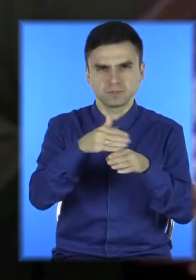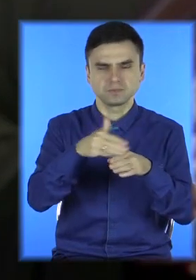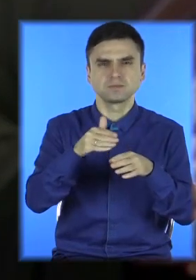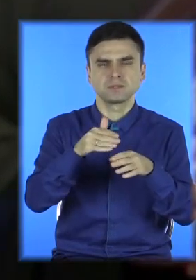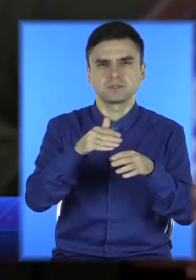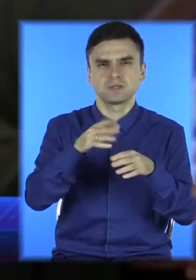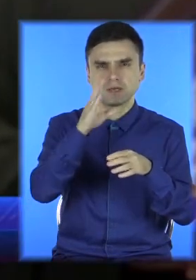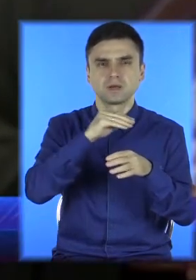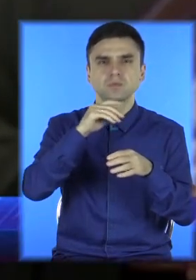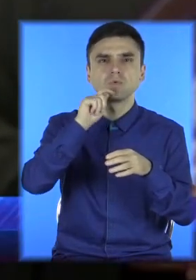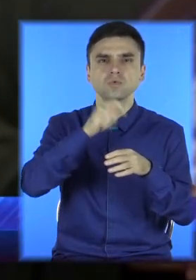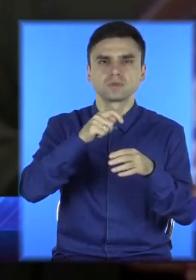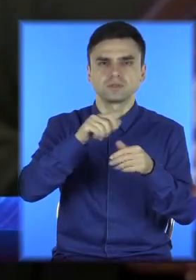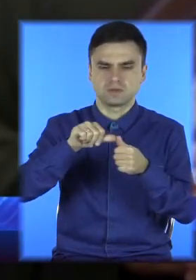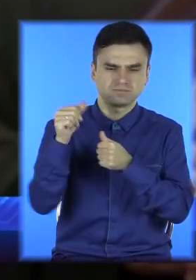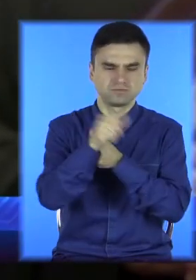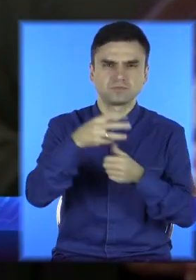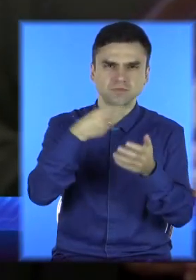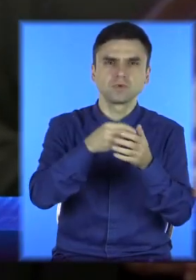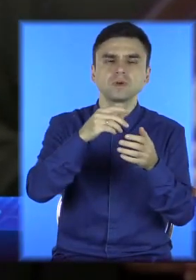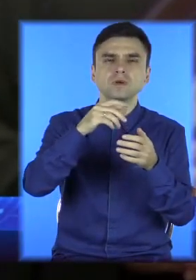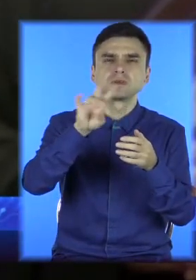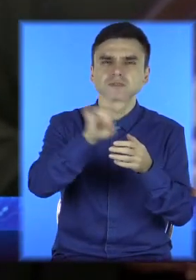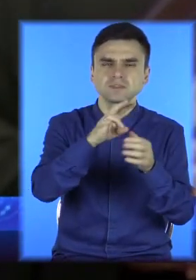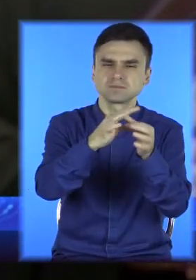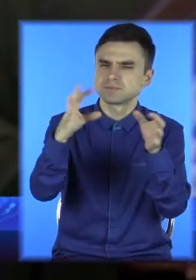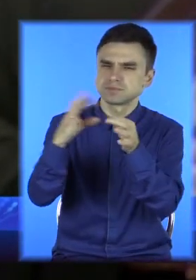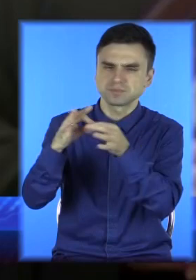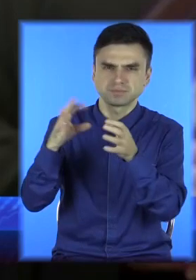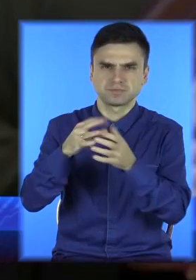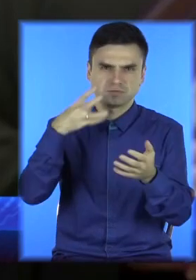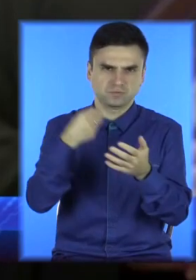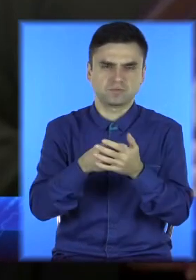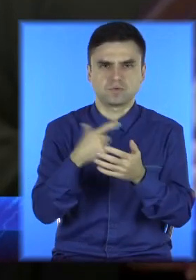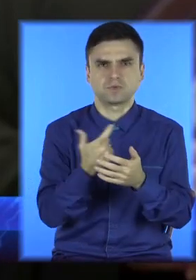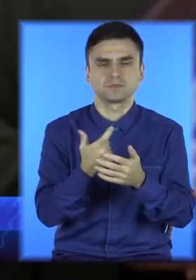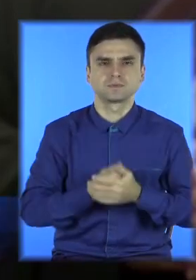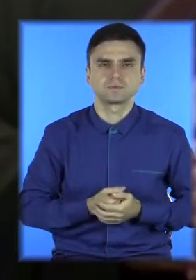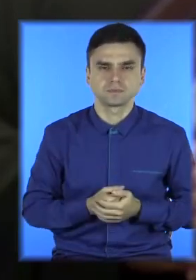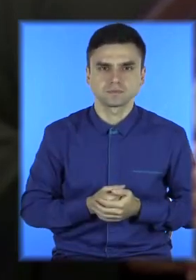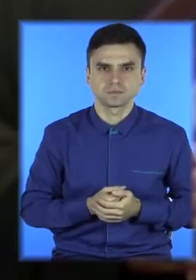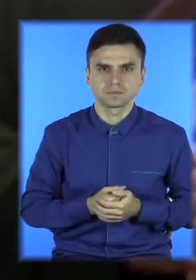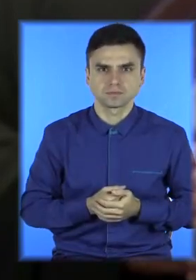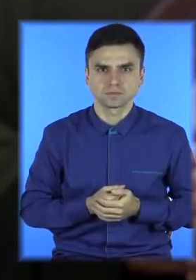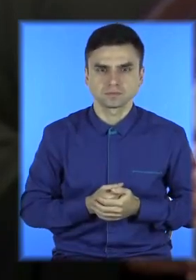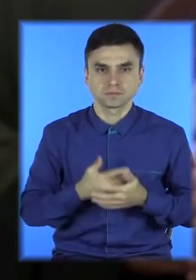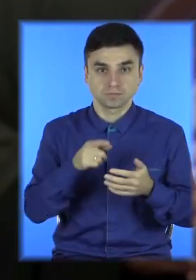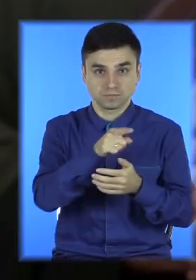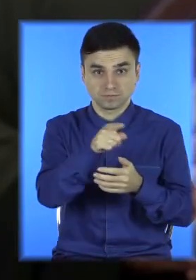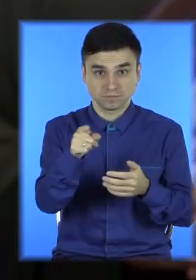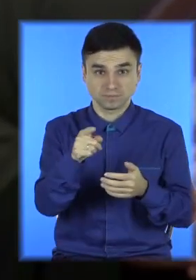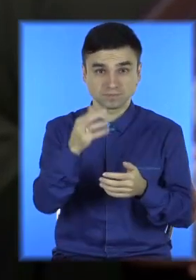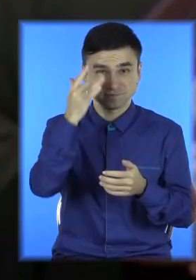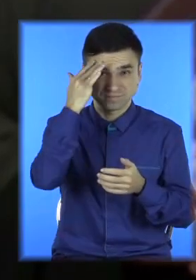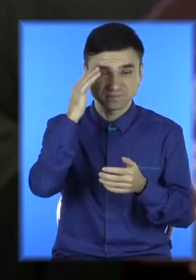Це право мати автокефальну церкву і це бажання, яке ви мали багато років, здійснюється у ці дні. Це є ваше право. Так, як